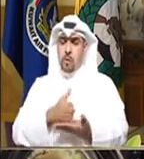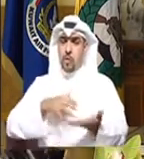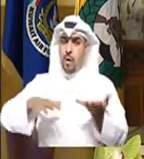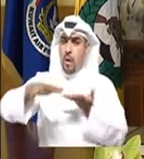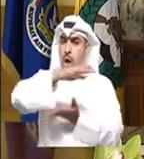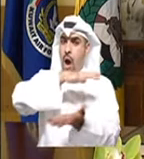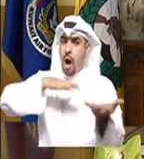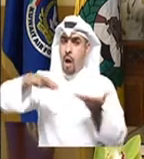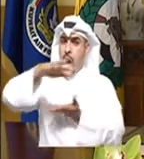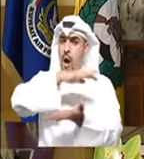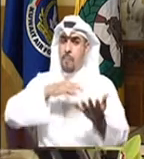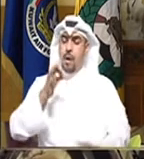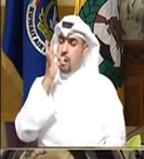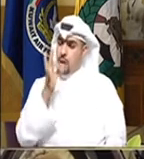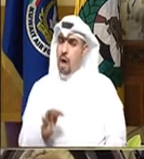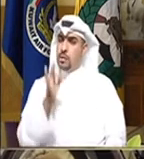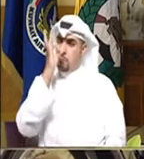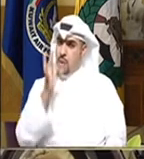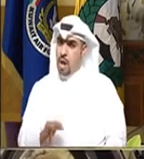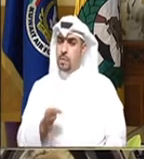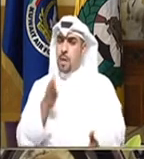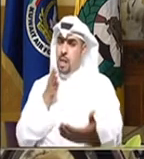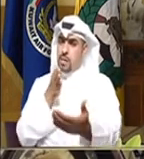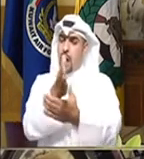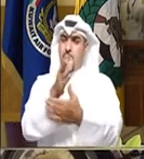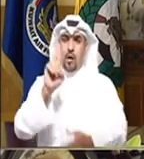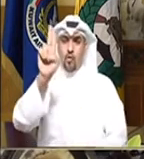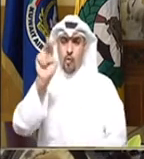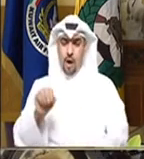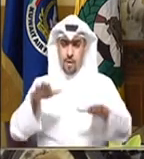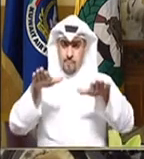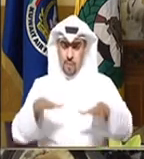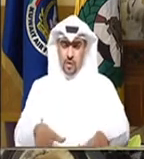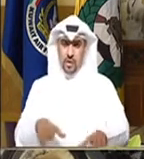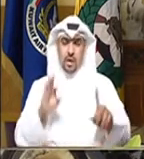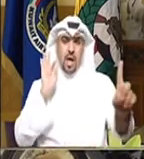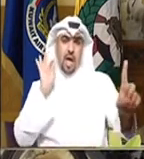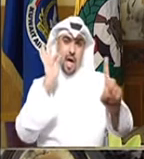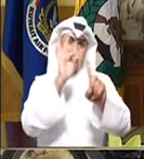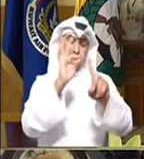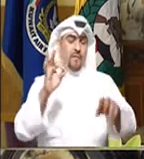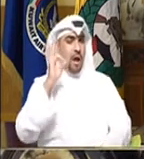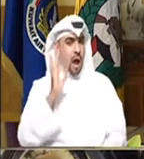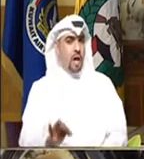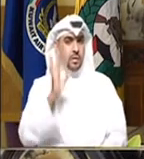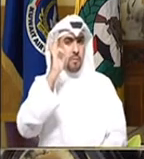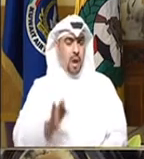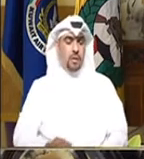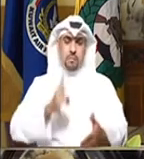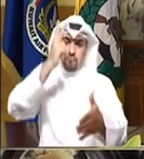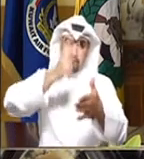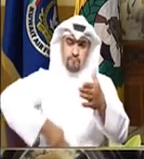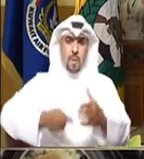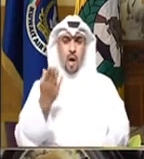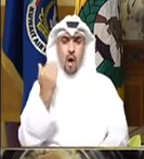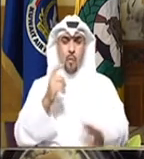تجاه هذه المعاناة وتحقيق الأهداف المشروعة التي نصت عليها